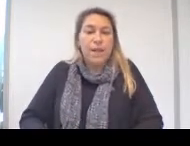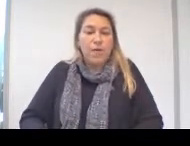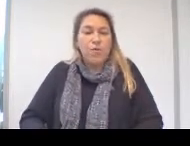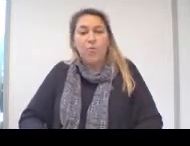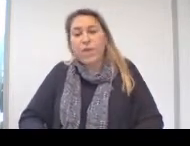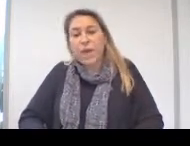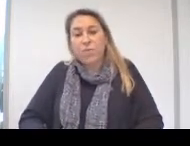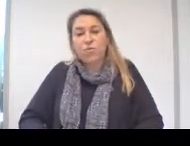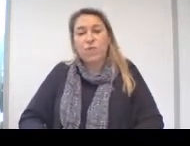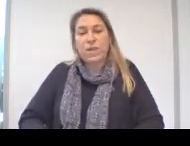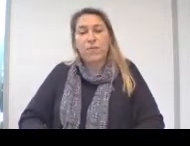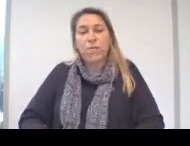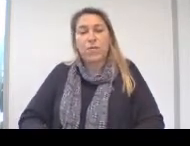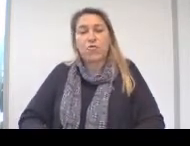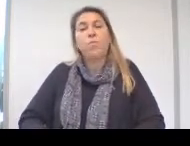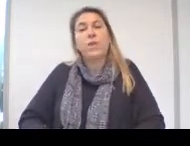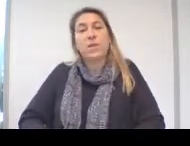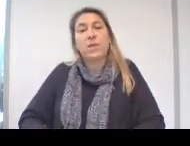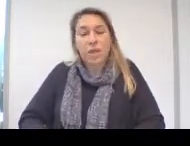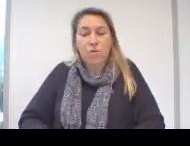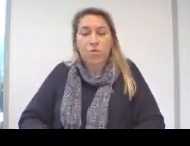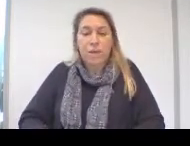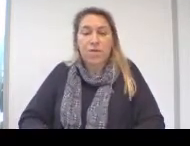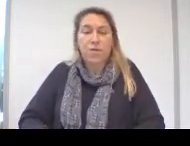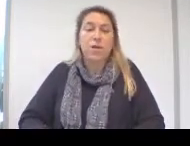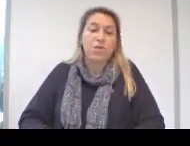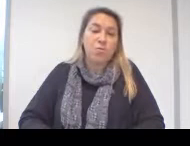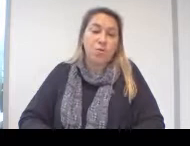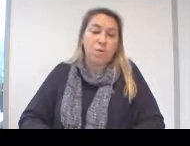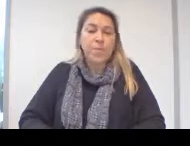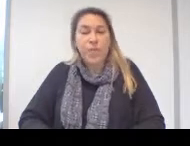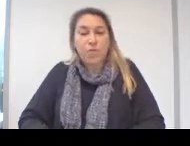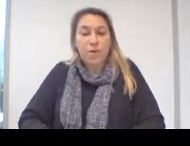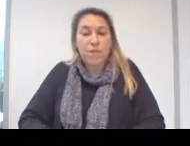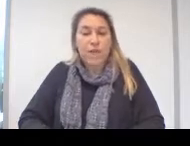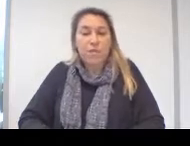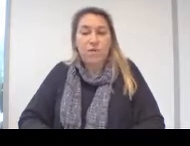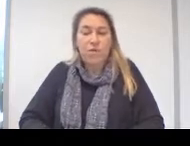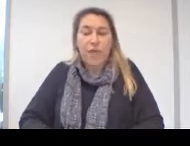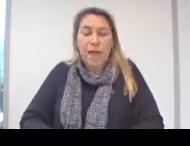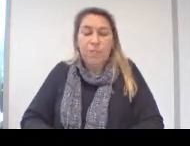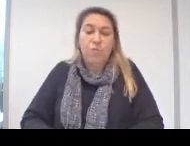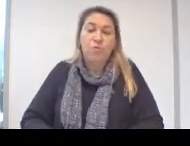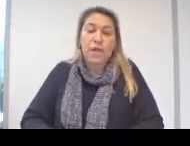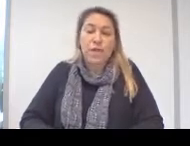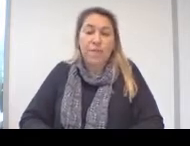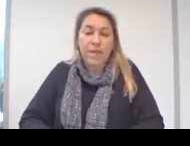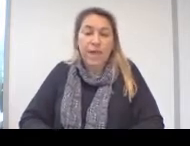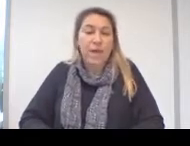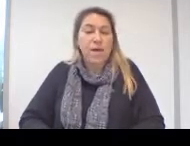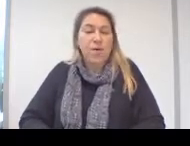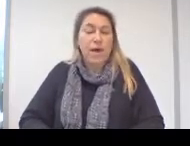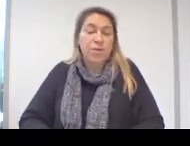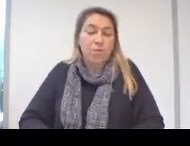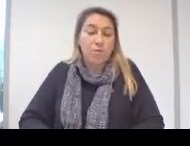télécharger. Vous pouvez également trouver des informations auprès des opérateurs de compétences, les OPCO, donc l'AFDAS Auvergne-Rhône-Alpes pour l'hôtellerie de plein